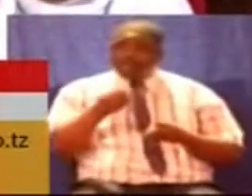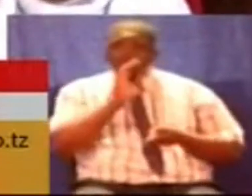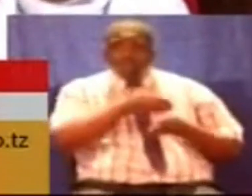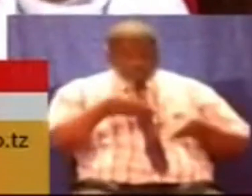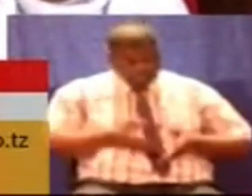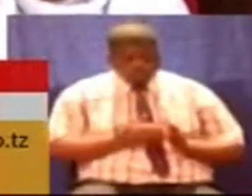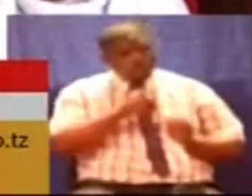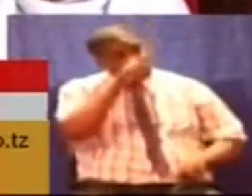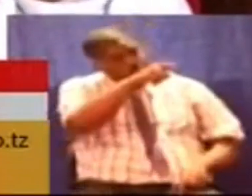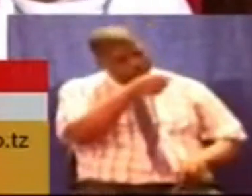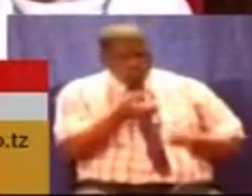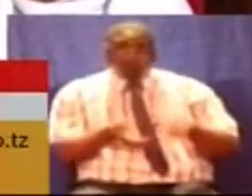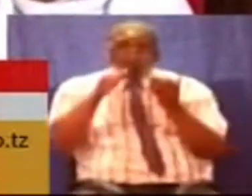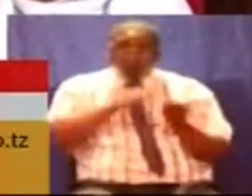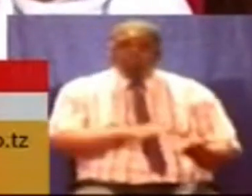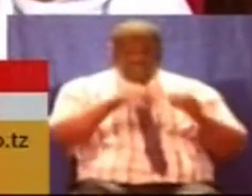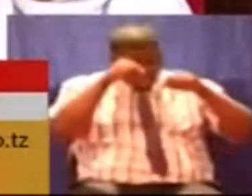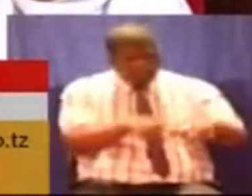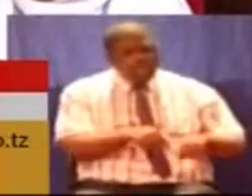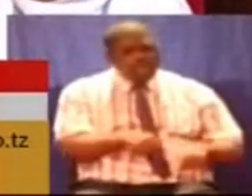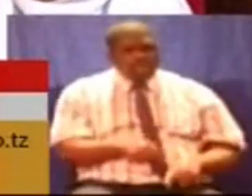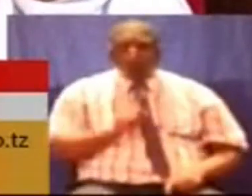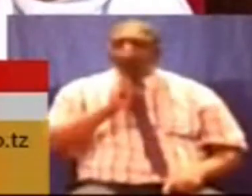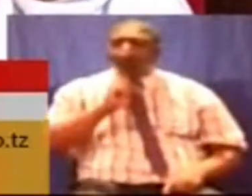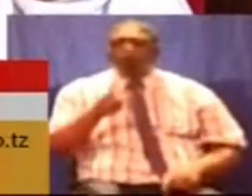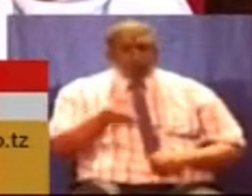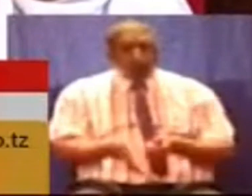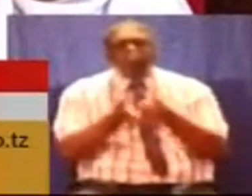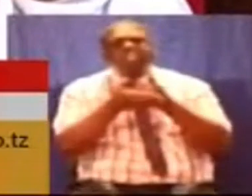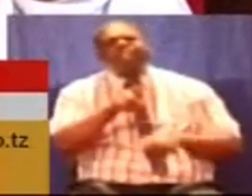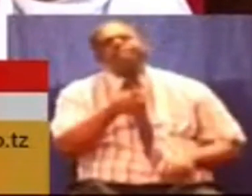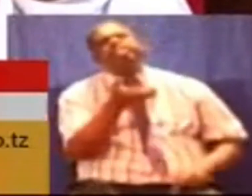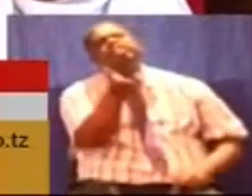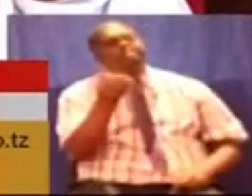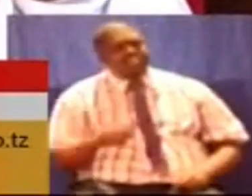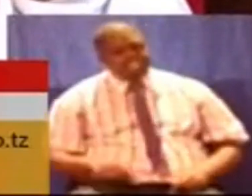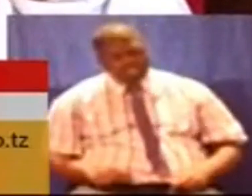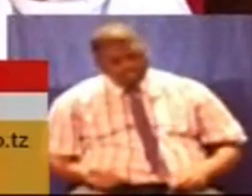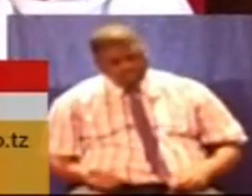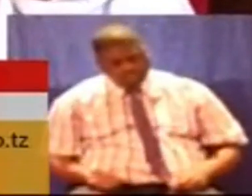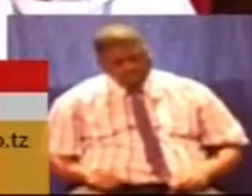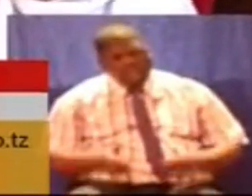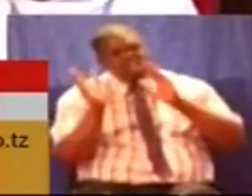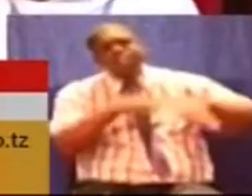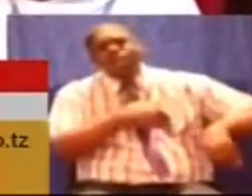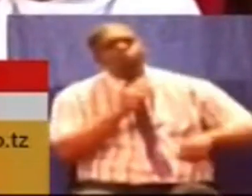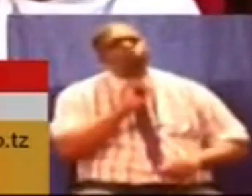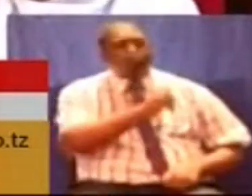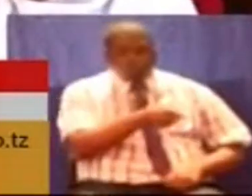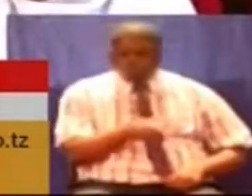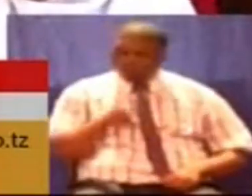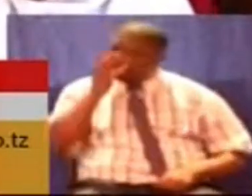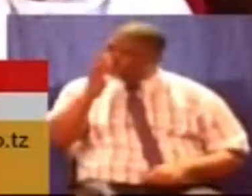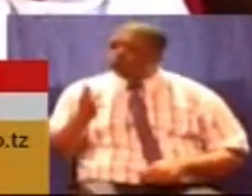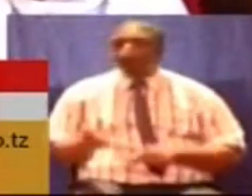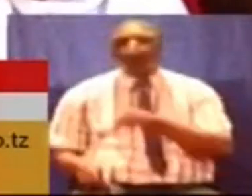wewe utakufa hapa, lakini bado unataka kuleta uongo na kukua karibu na wao ili Watanzania wenzako wasifanikiwe. Kwa kweli hii ni aibu